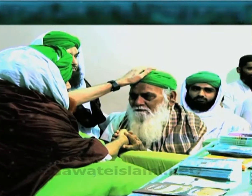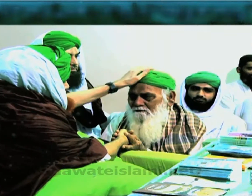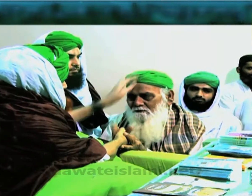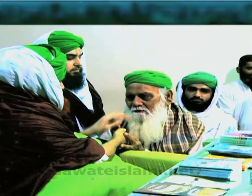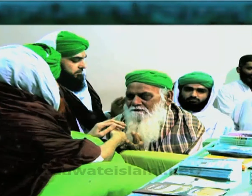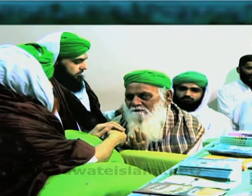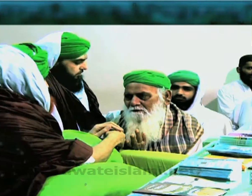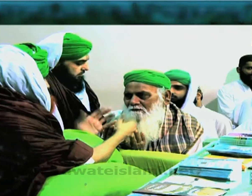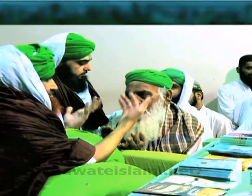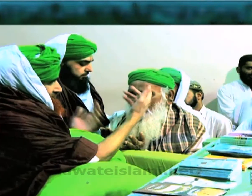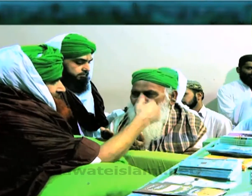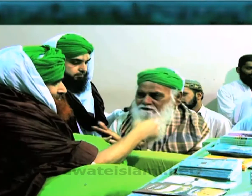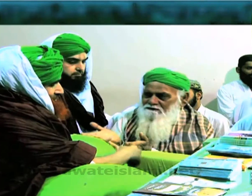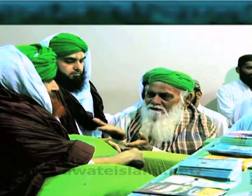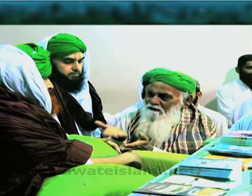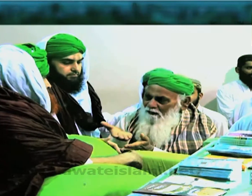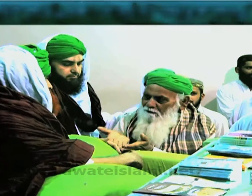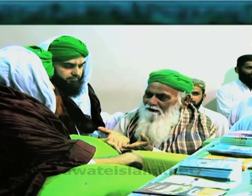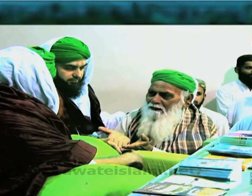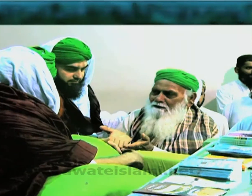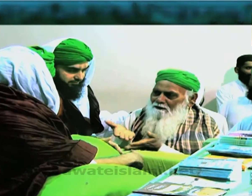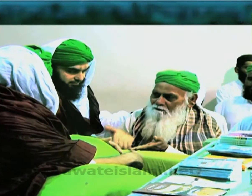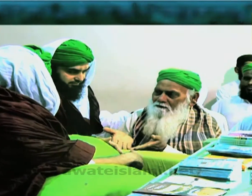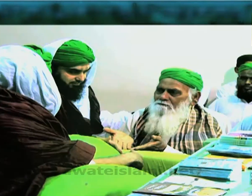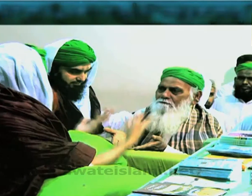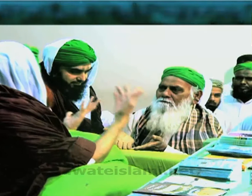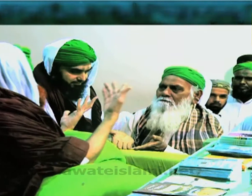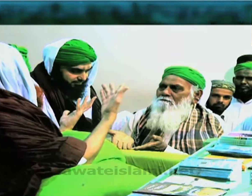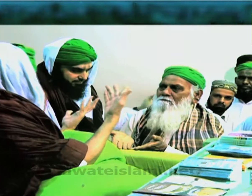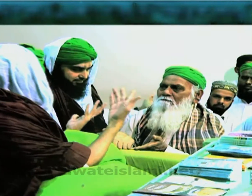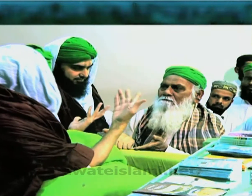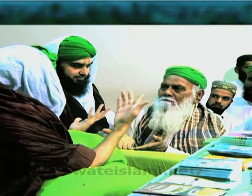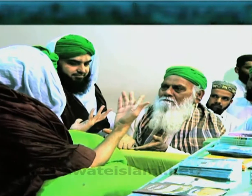کر کوئی دیوانہ